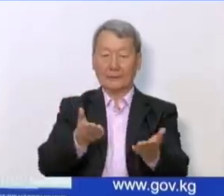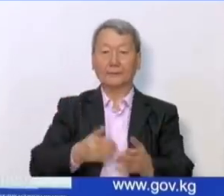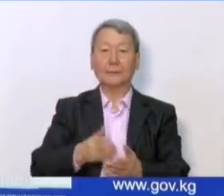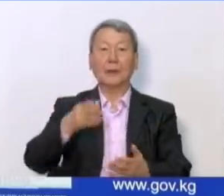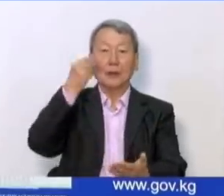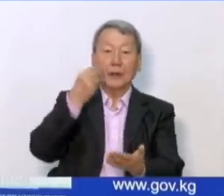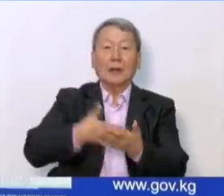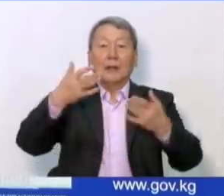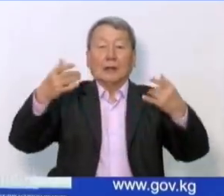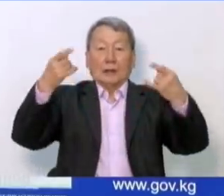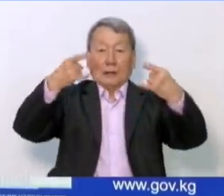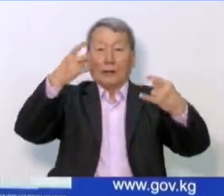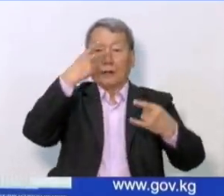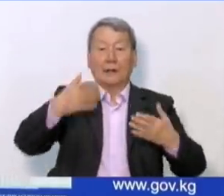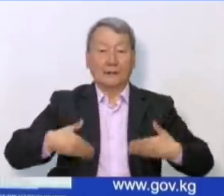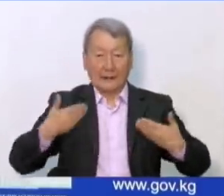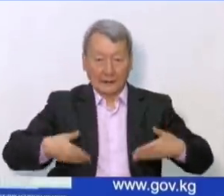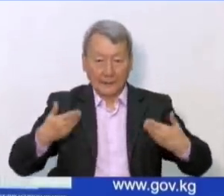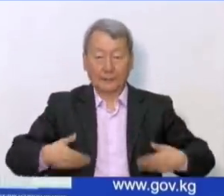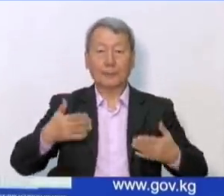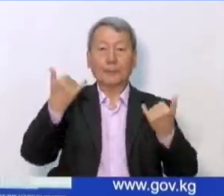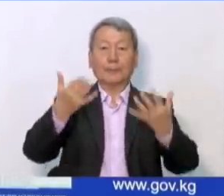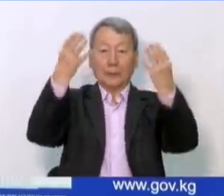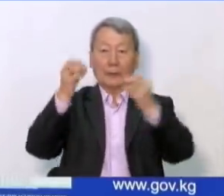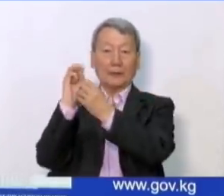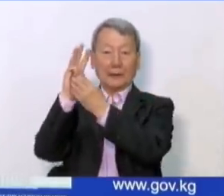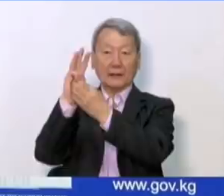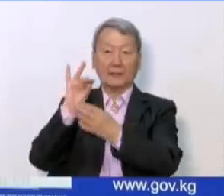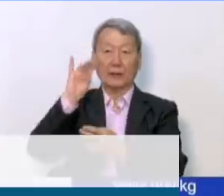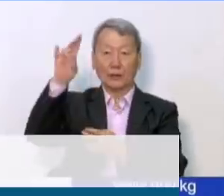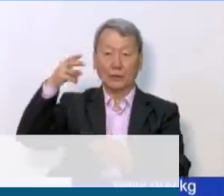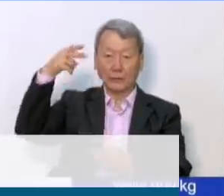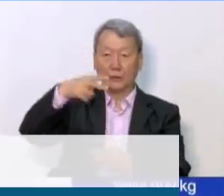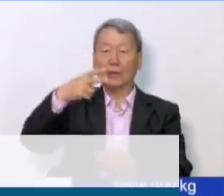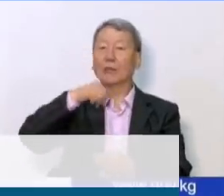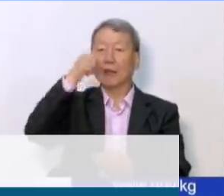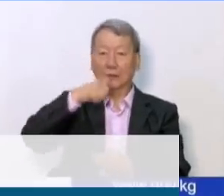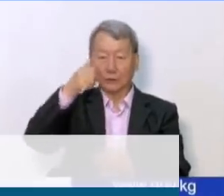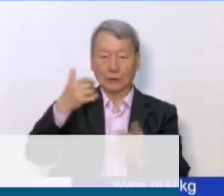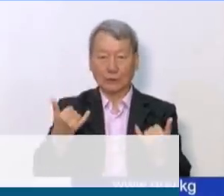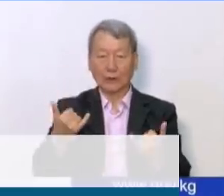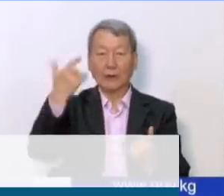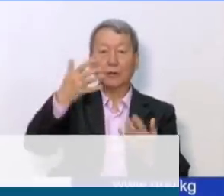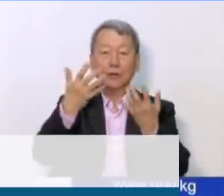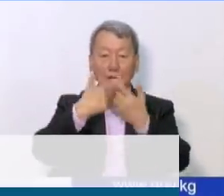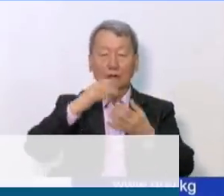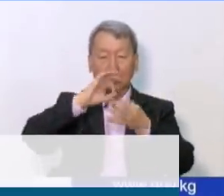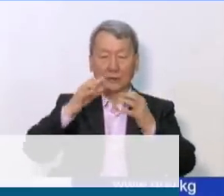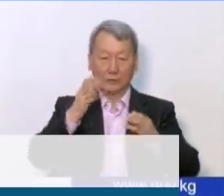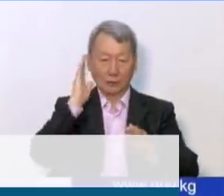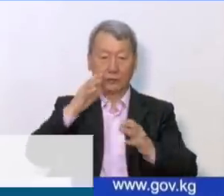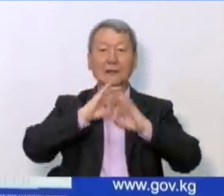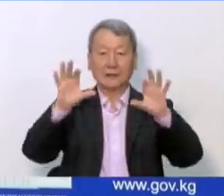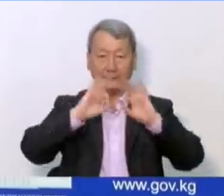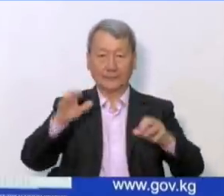Құрматты мәкендәштер, саламатсыздар ба? Бүгінгі 13 июнь 2020 жылға қарата статистикалық мағлұматты беріп